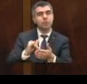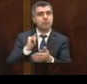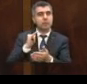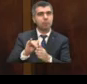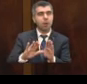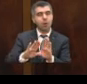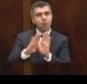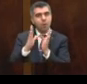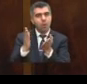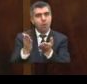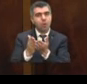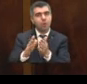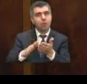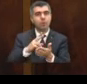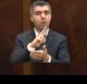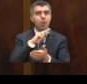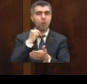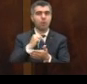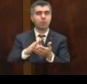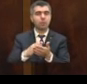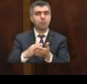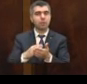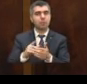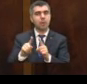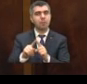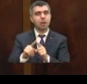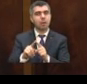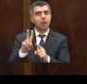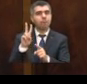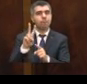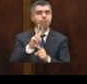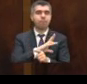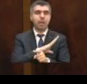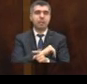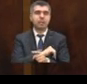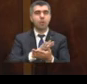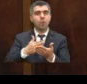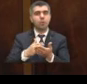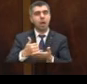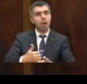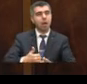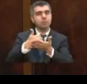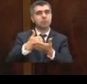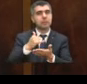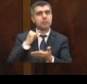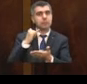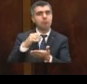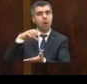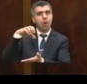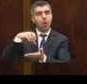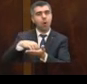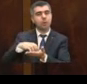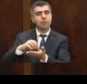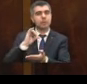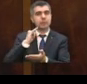نظام الأبرتايد الصهيوني وإلى مناصرة الشعب الفلسطيني الأعزل لإقامة دولته وعاصمته القدس الشريف. على